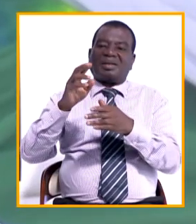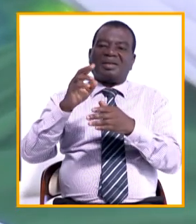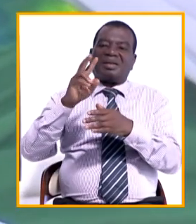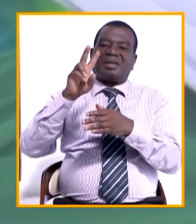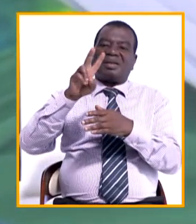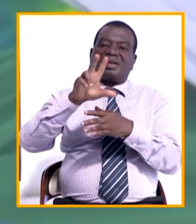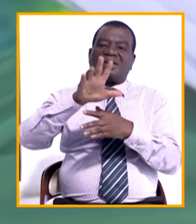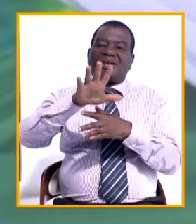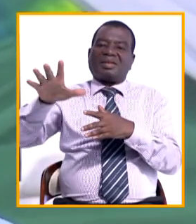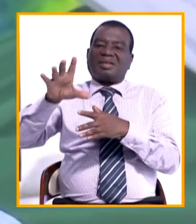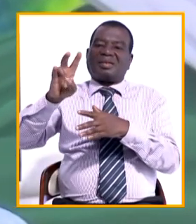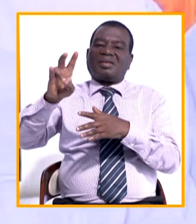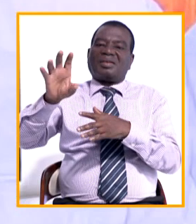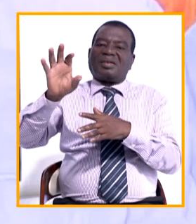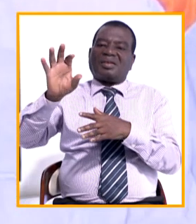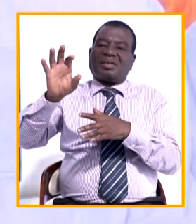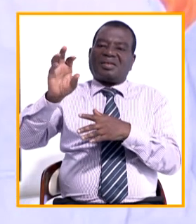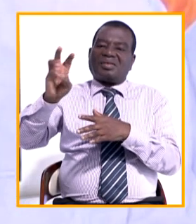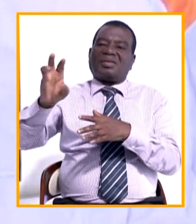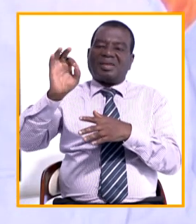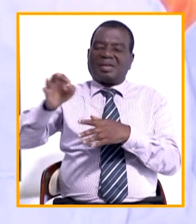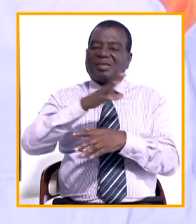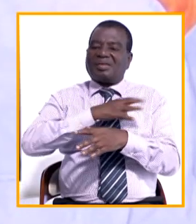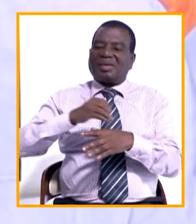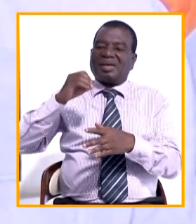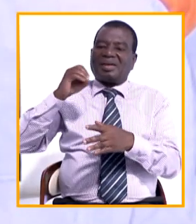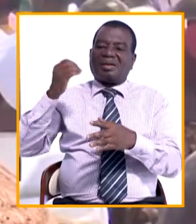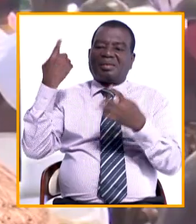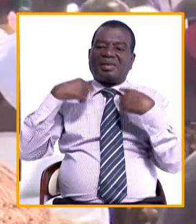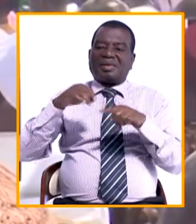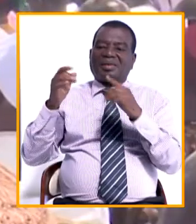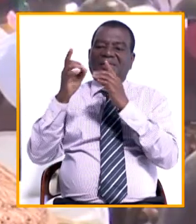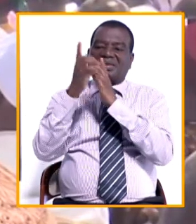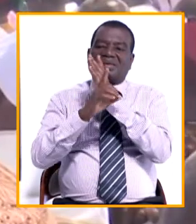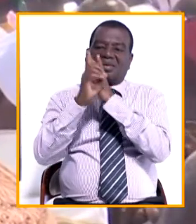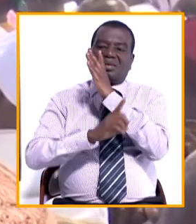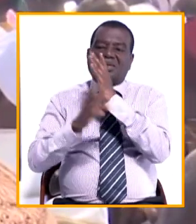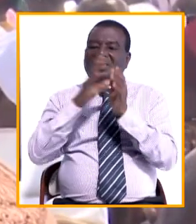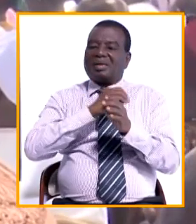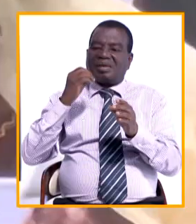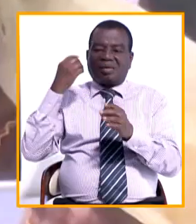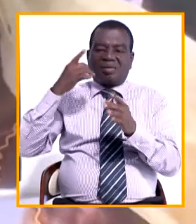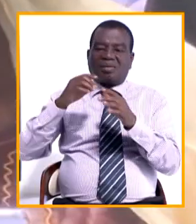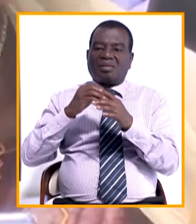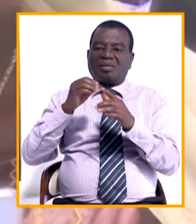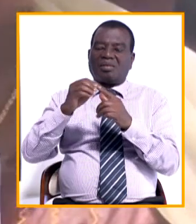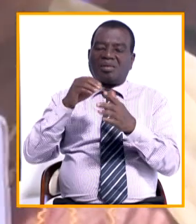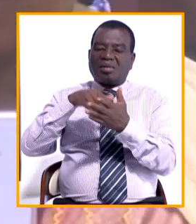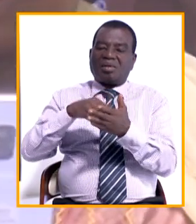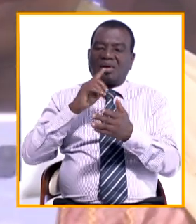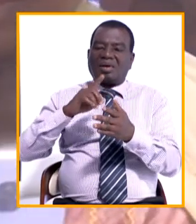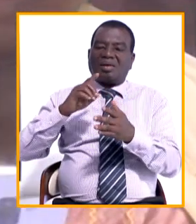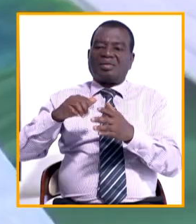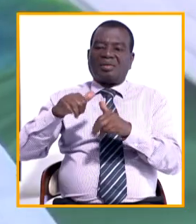et 571 au cours du troisième mois du calendrier égyrien. La nuit du Mauloud ou encore Maulid est